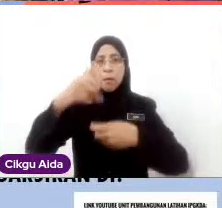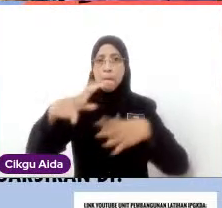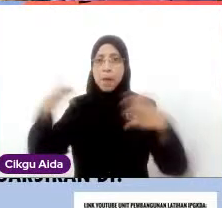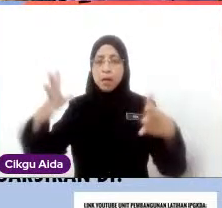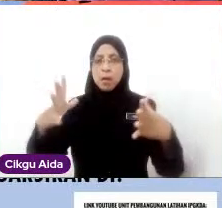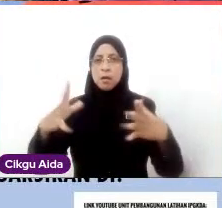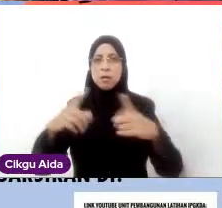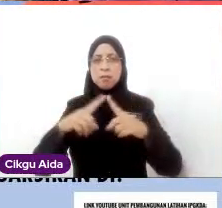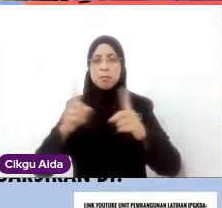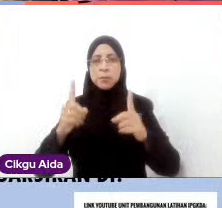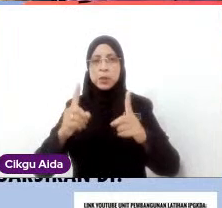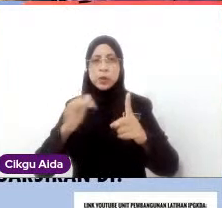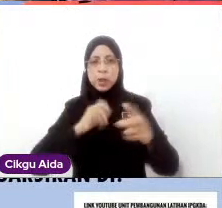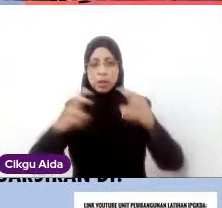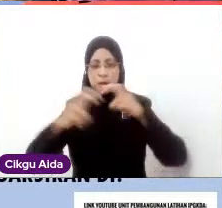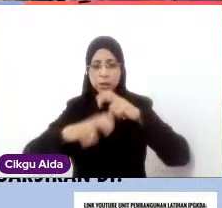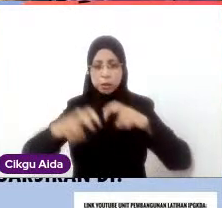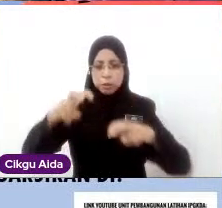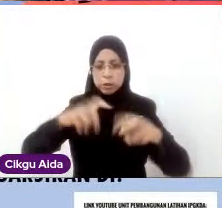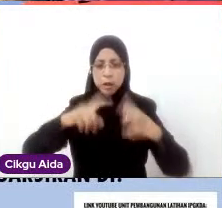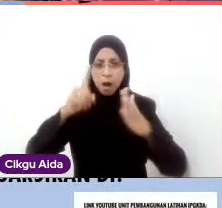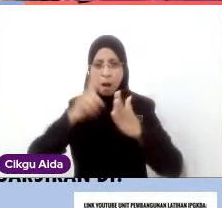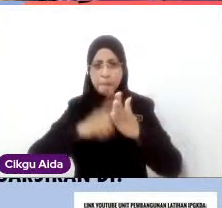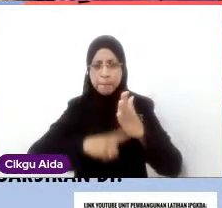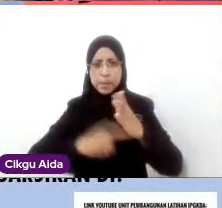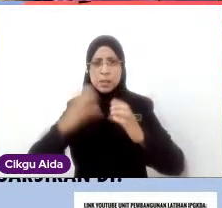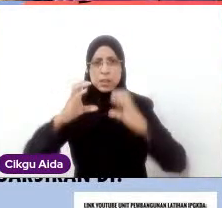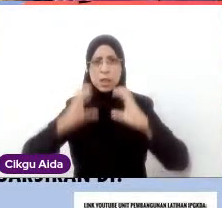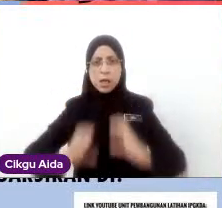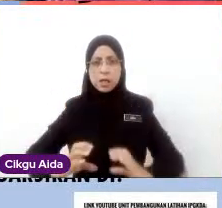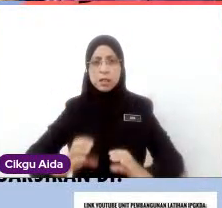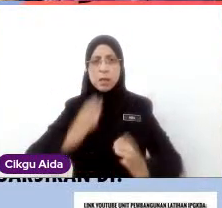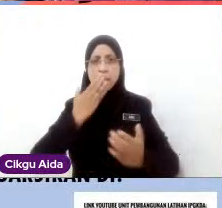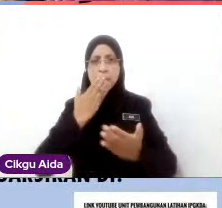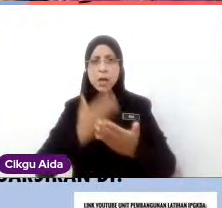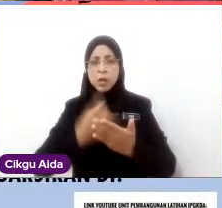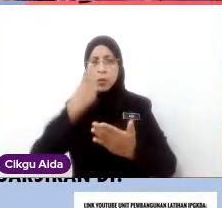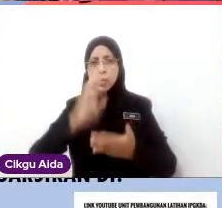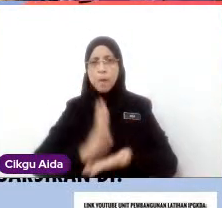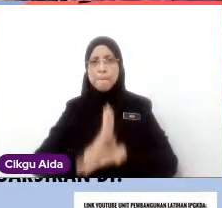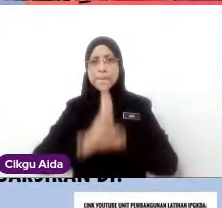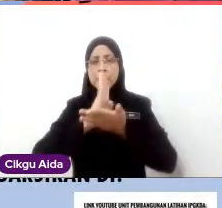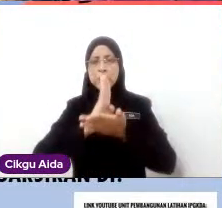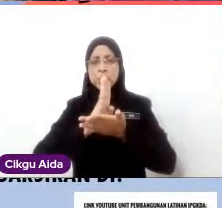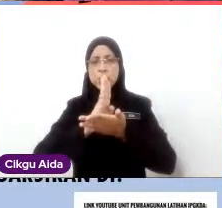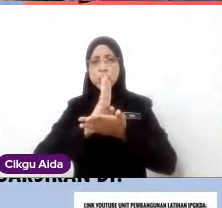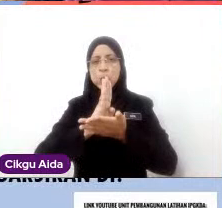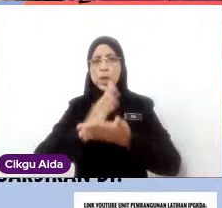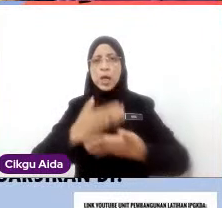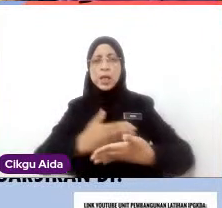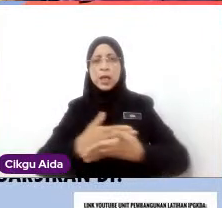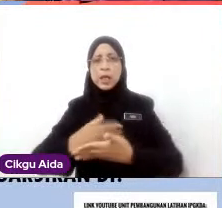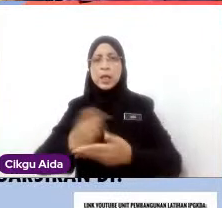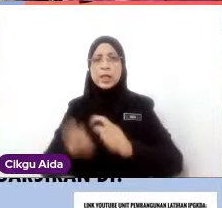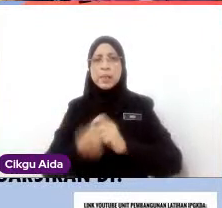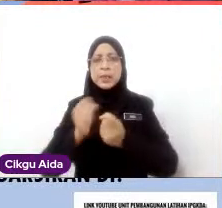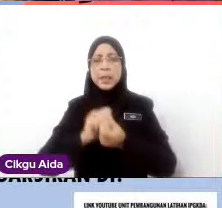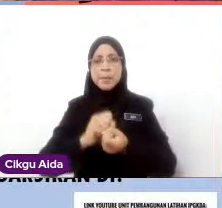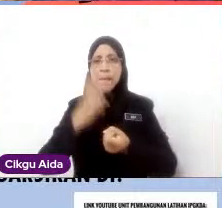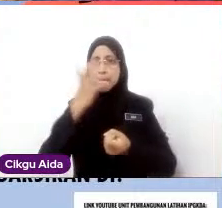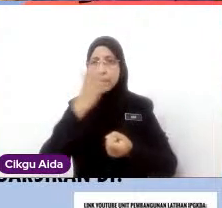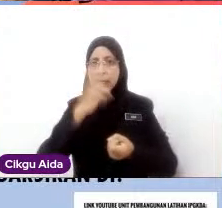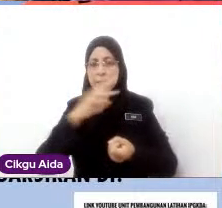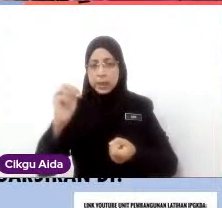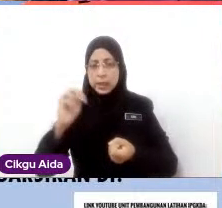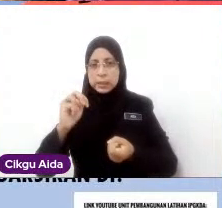Saya explore semua benda sebab saya nak cari apa cara yang terbaik untuk bantu sahabat-sahabat saya, anak-anak murid saya. Jadi banyak